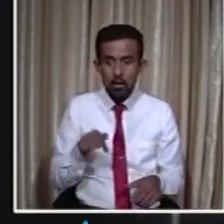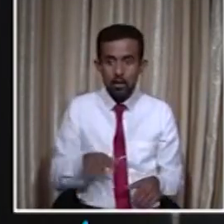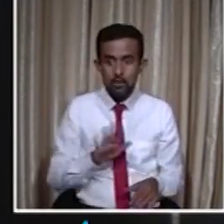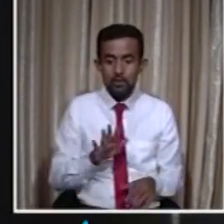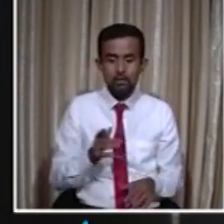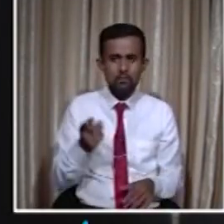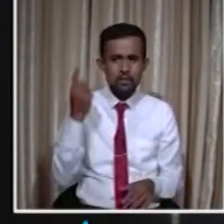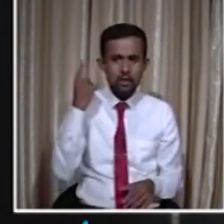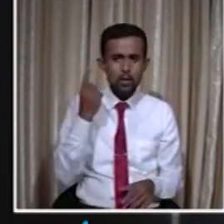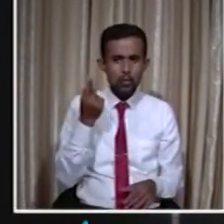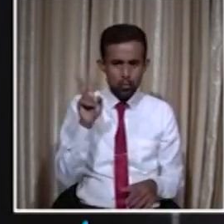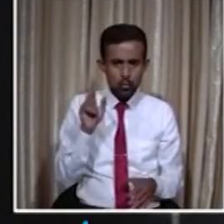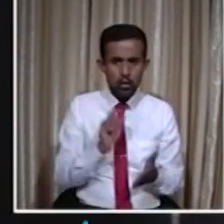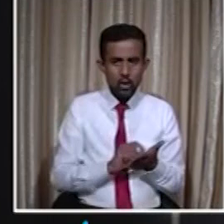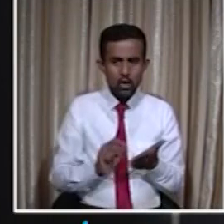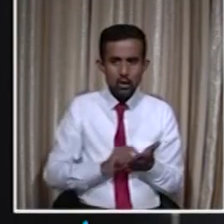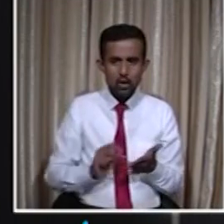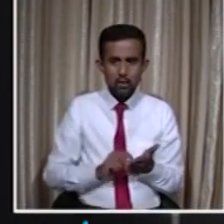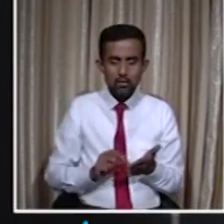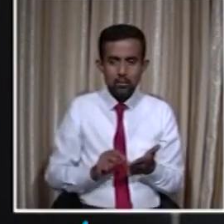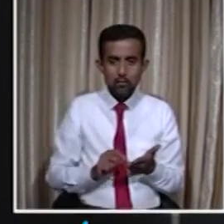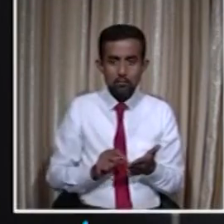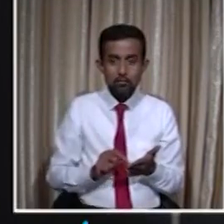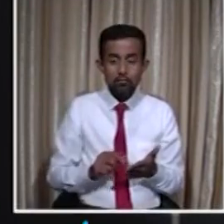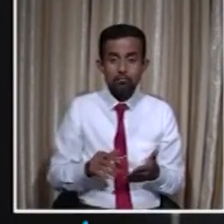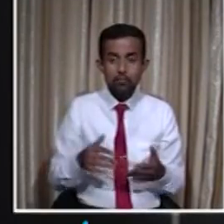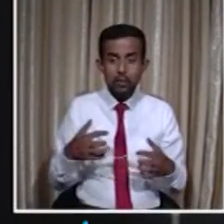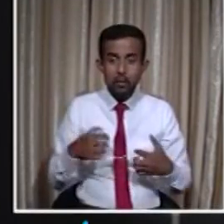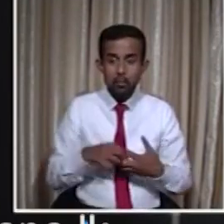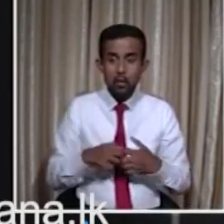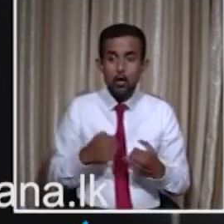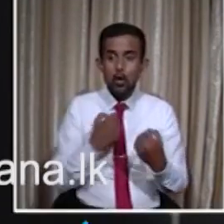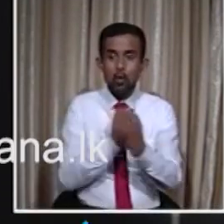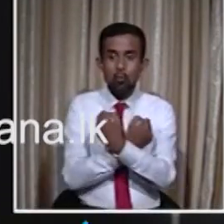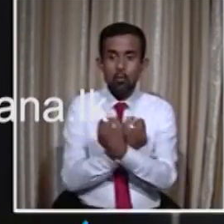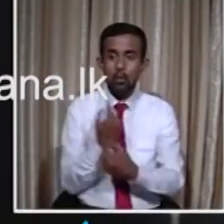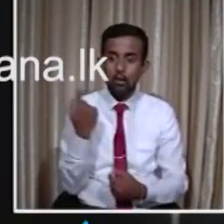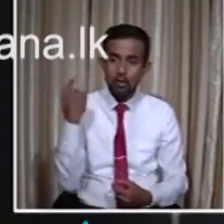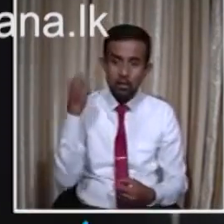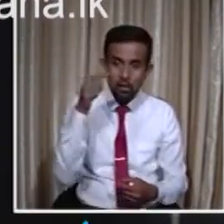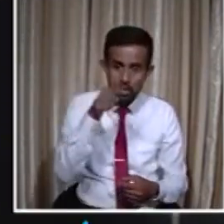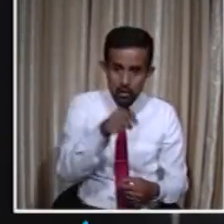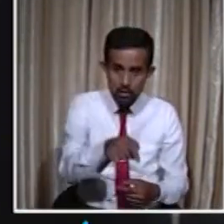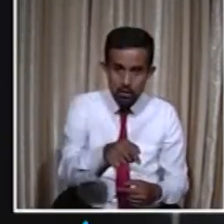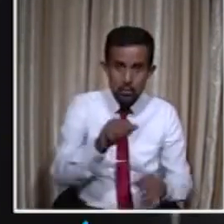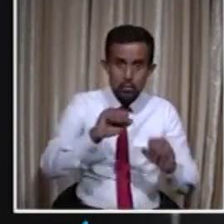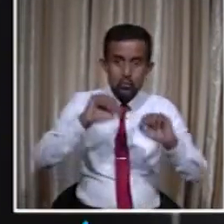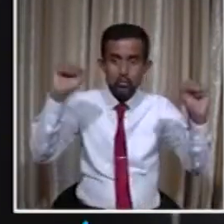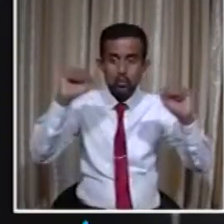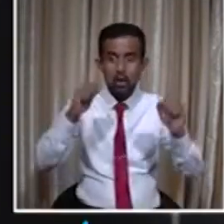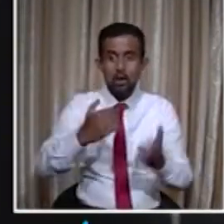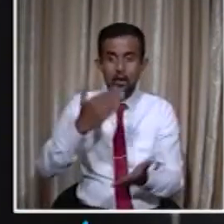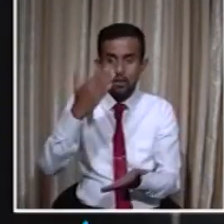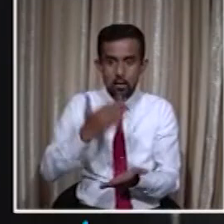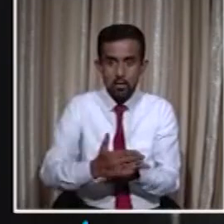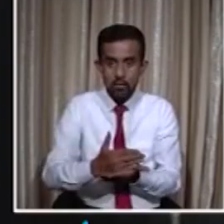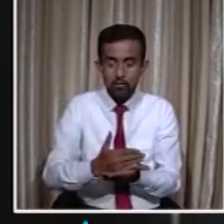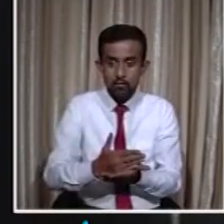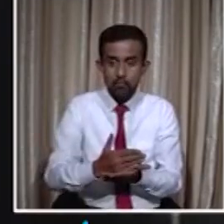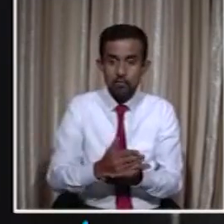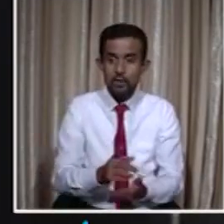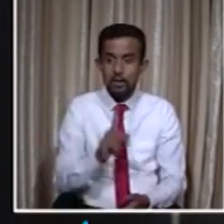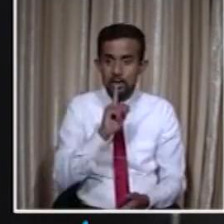තියන්නේ 12 වෙනිදා සිද්ධ වුණේ පොලිසිය ගිහිල්ලා ඒ උද්ඝෝෂණ නවත්තන්න